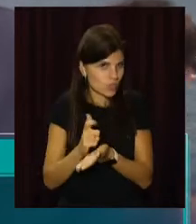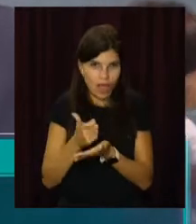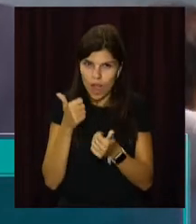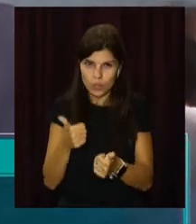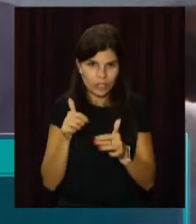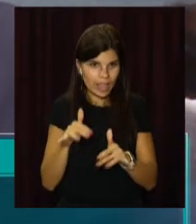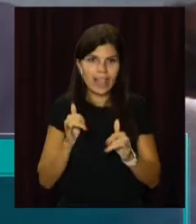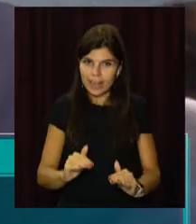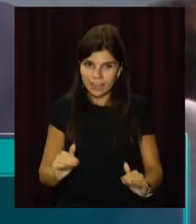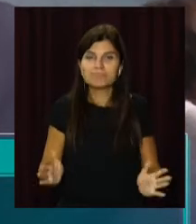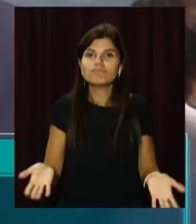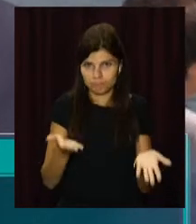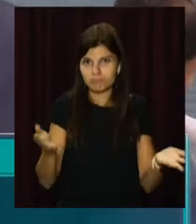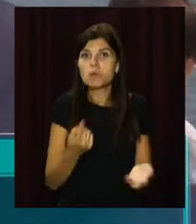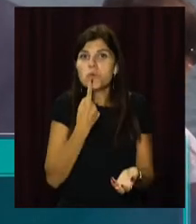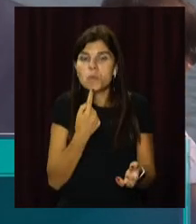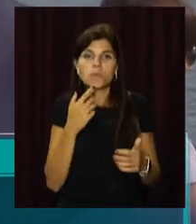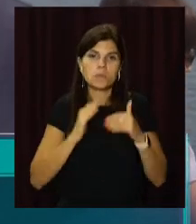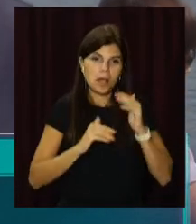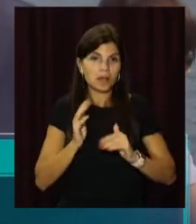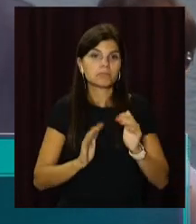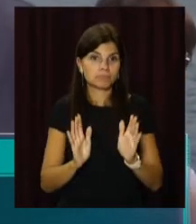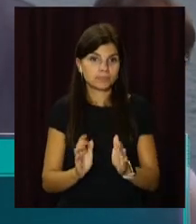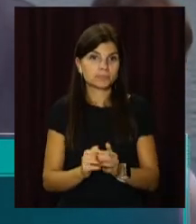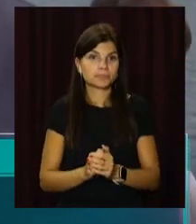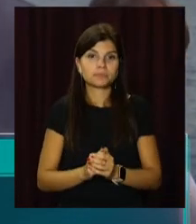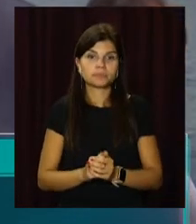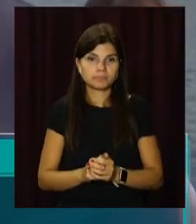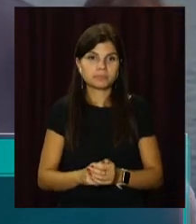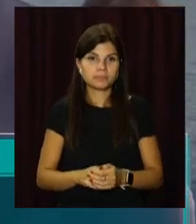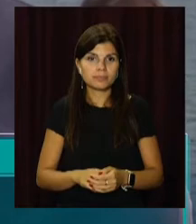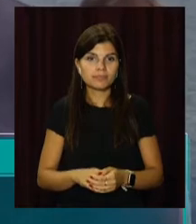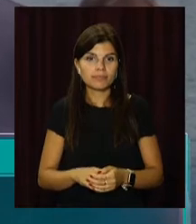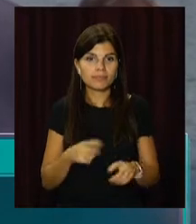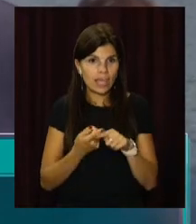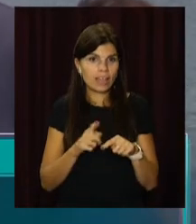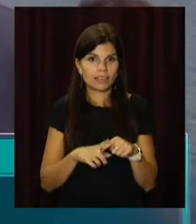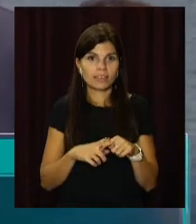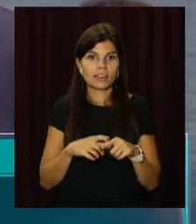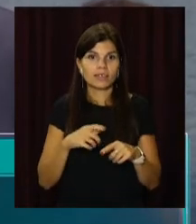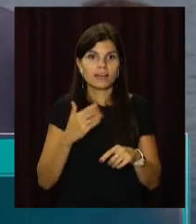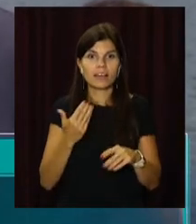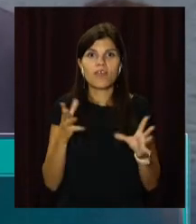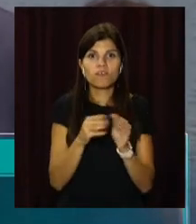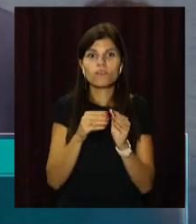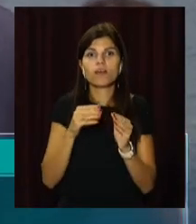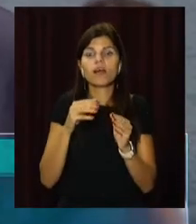для дітей. Во-перше, рибалка – це відкликає від комп'ютера. От айпад, от